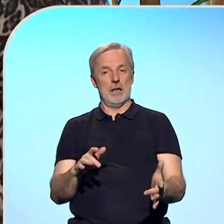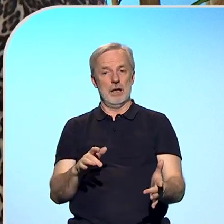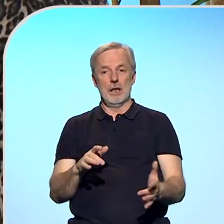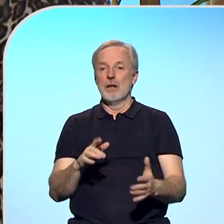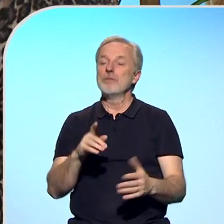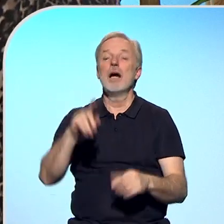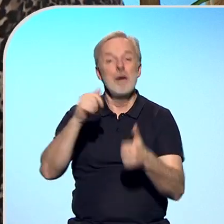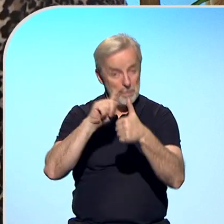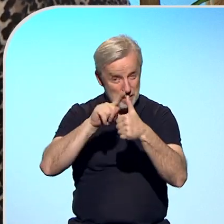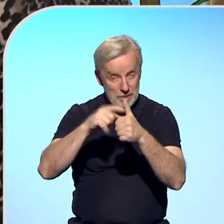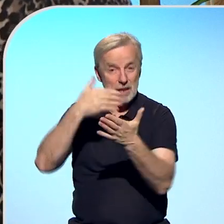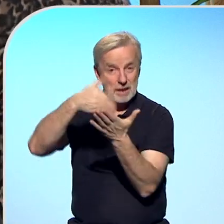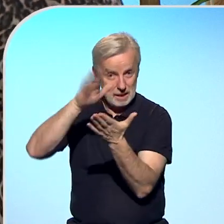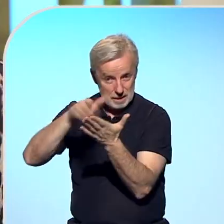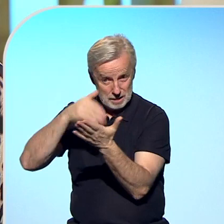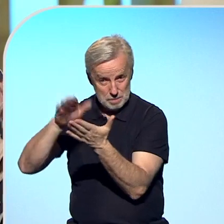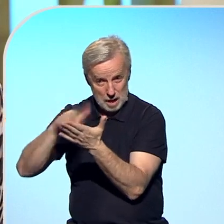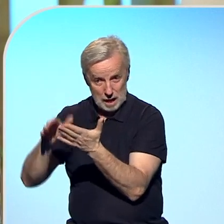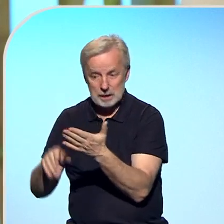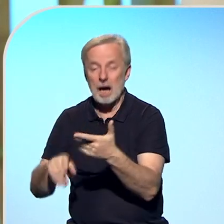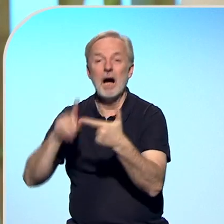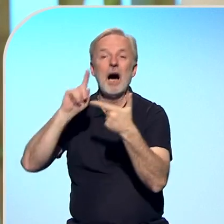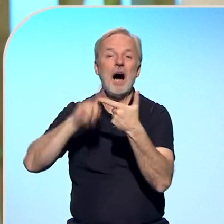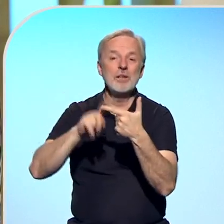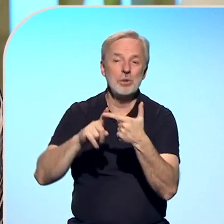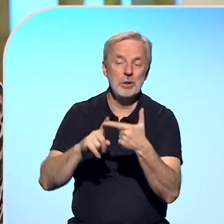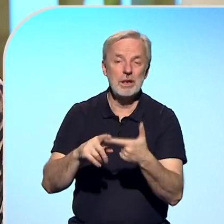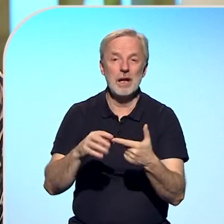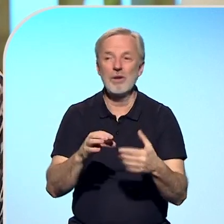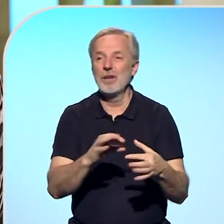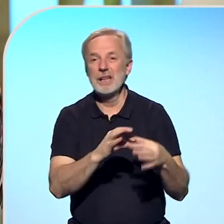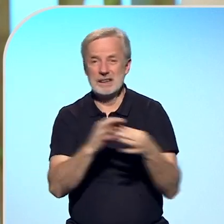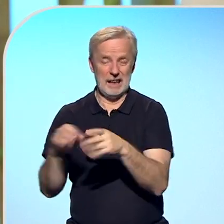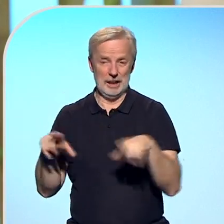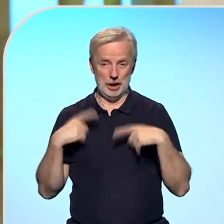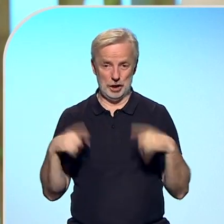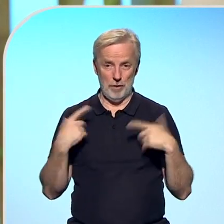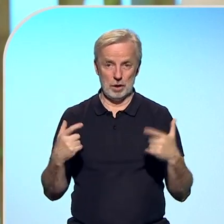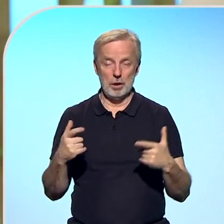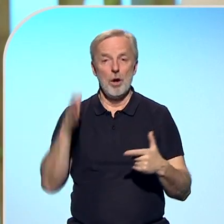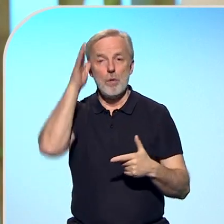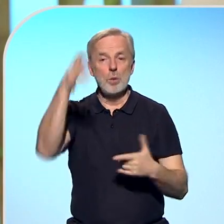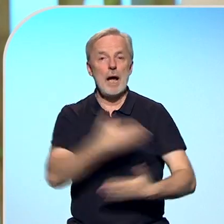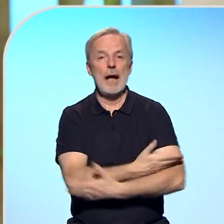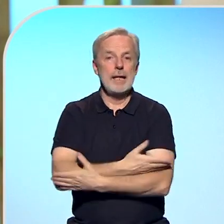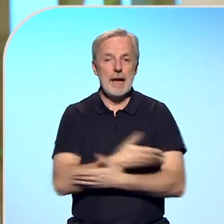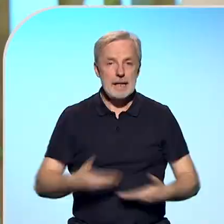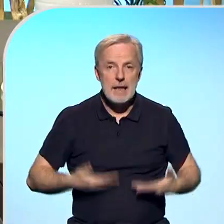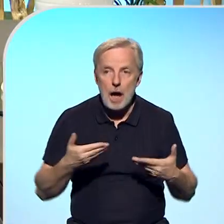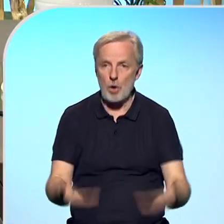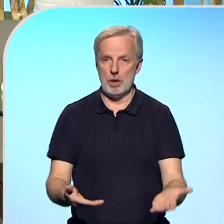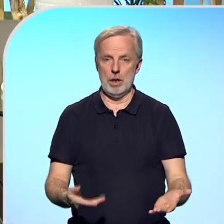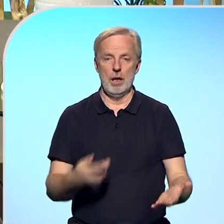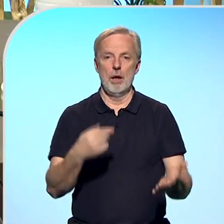jejich splátkách, ale je to o takovém tom celkovém chování finančním, protože rodině přijdou děti, chce jít na dovolenou,